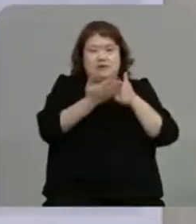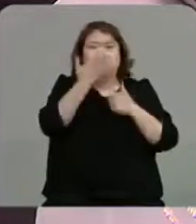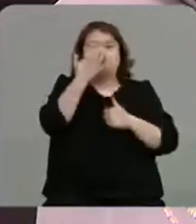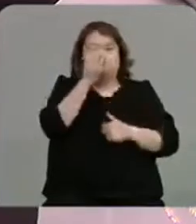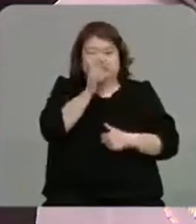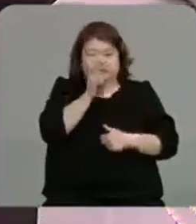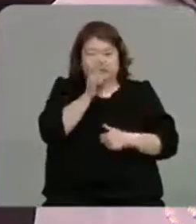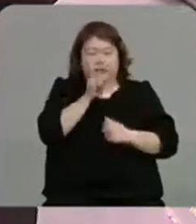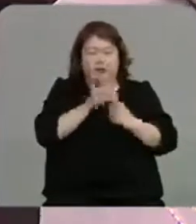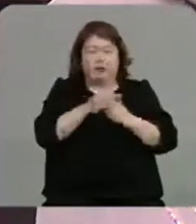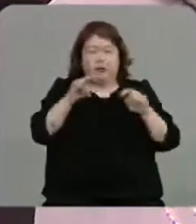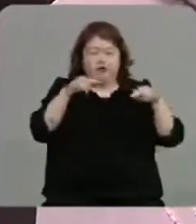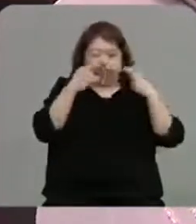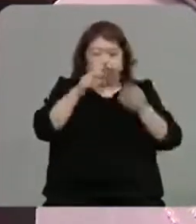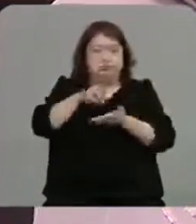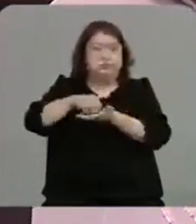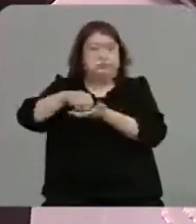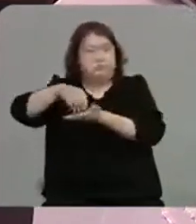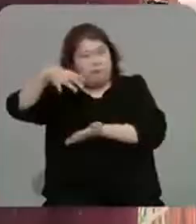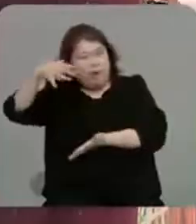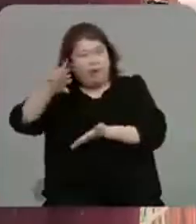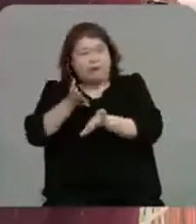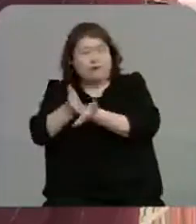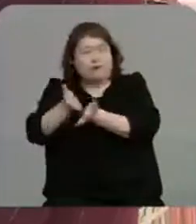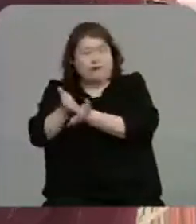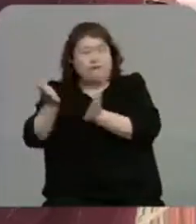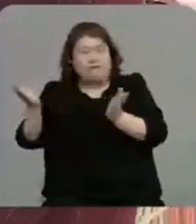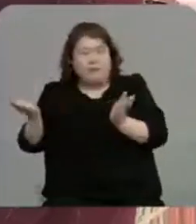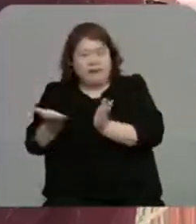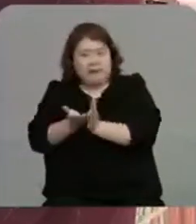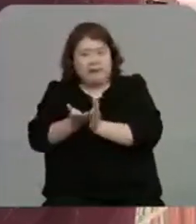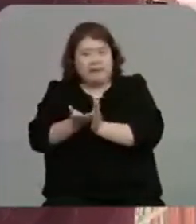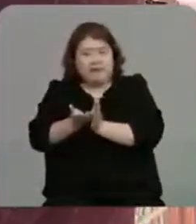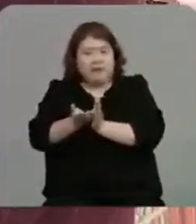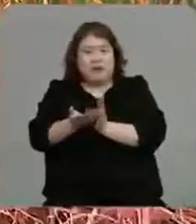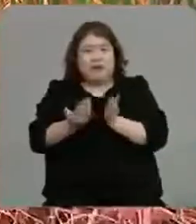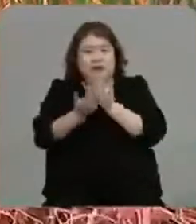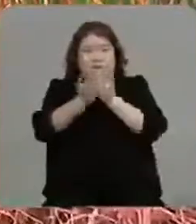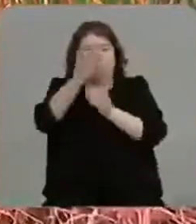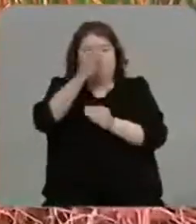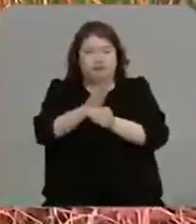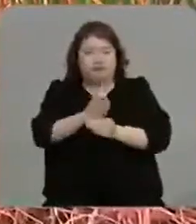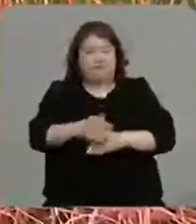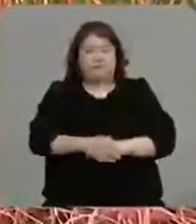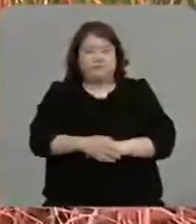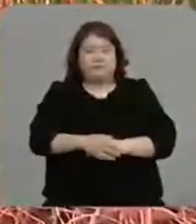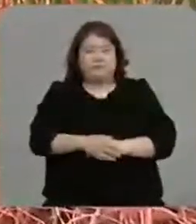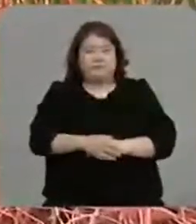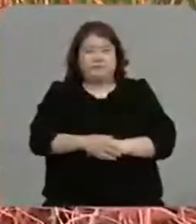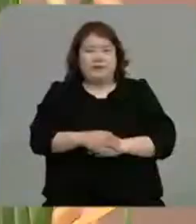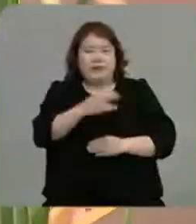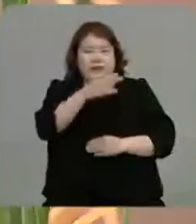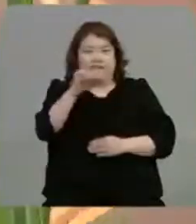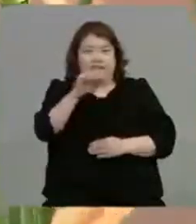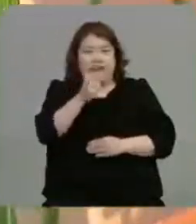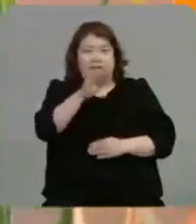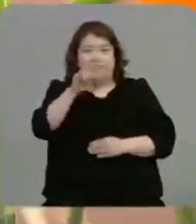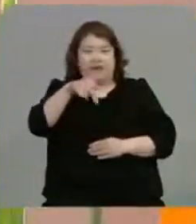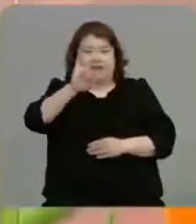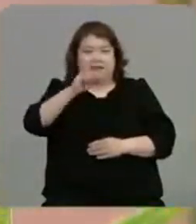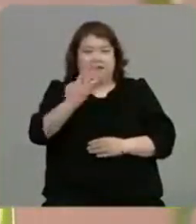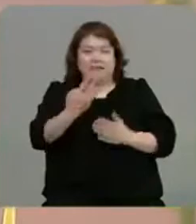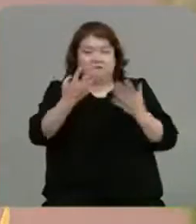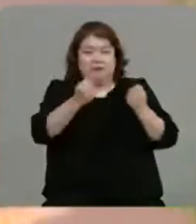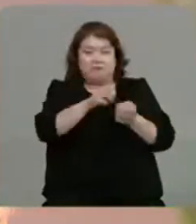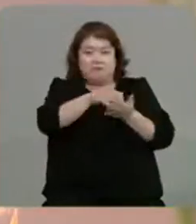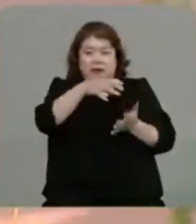시설에서 국수와 빵등 용도에 맞는 기능성 품종을 개발하고 있습니다. 단백질 함유량이 높아 빵을